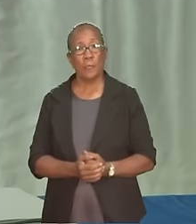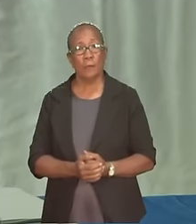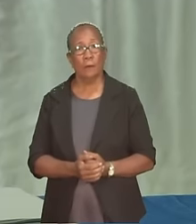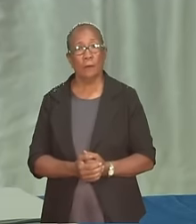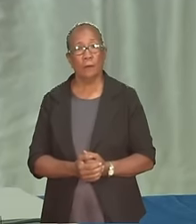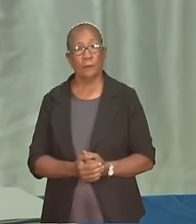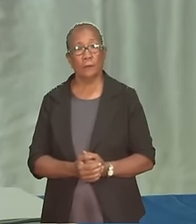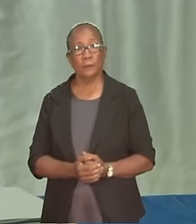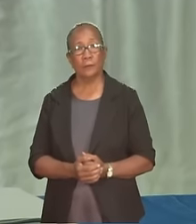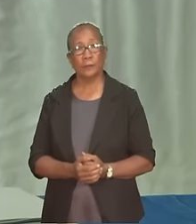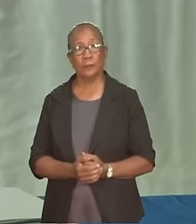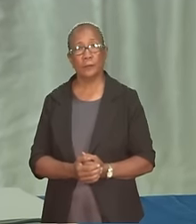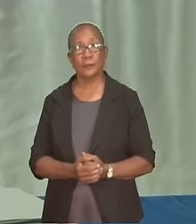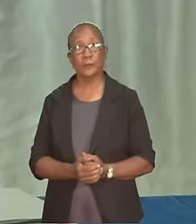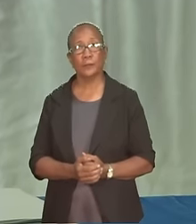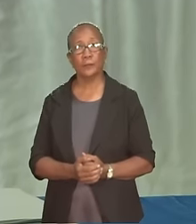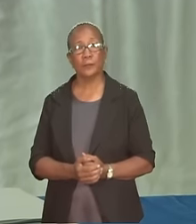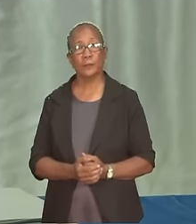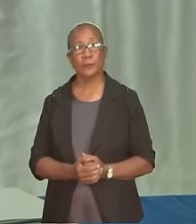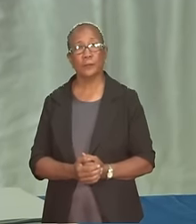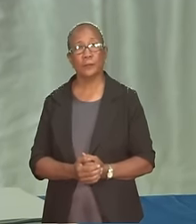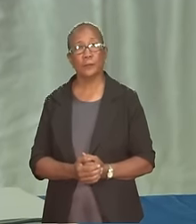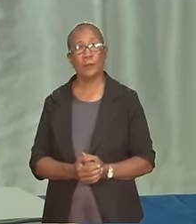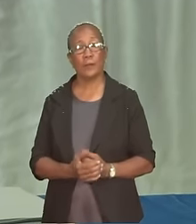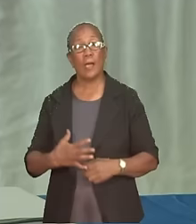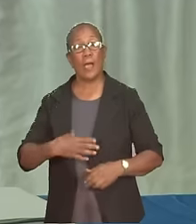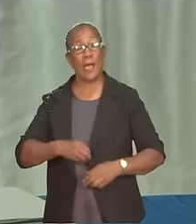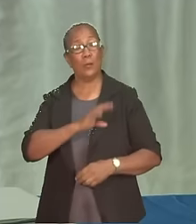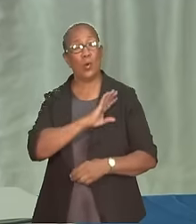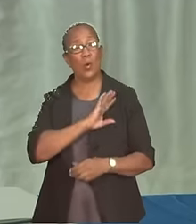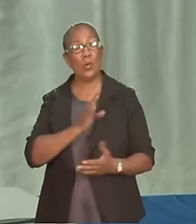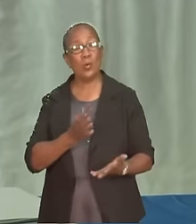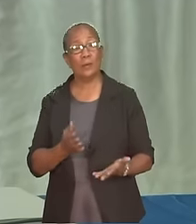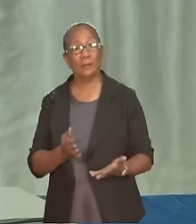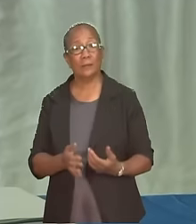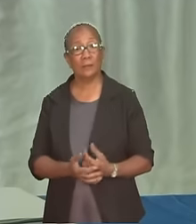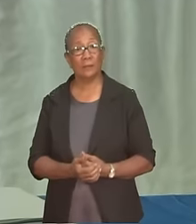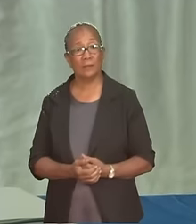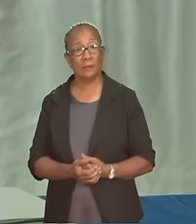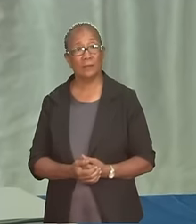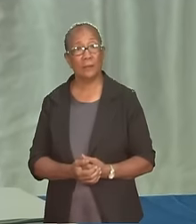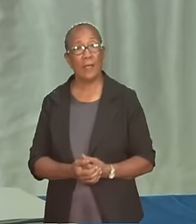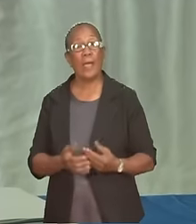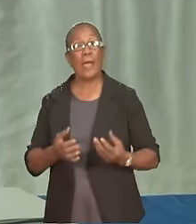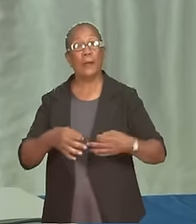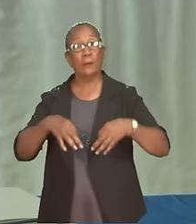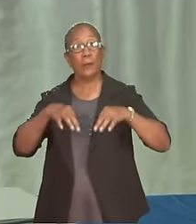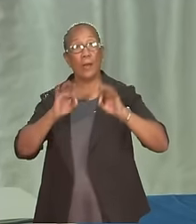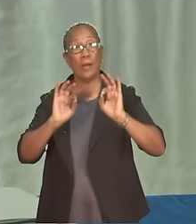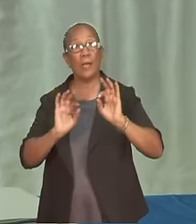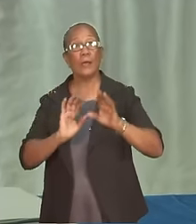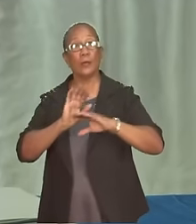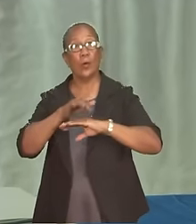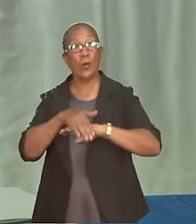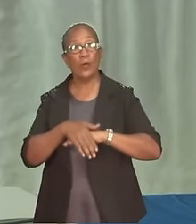vanuit de presidentiële commissie. We hebben ook het beleid gehad met betrekking tot